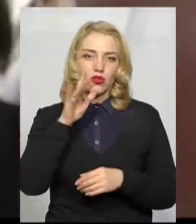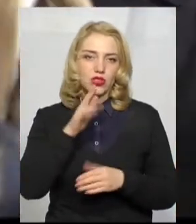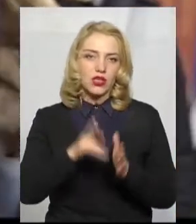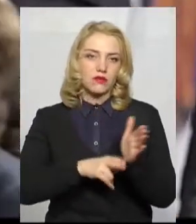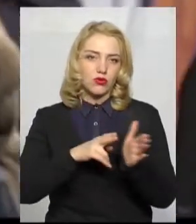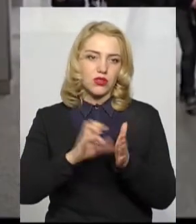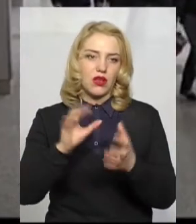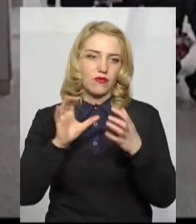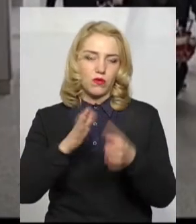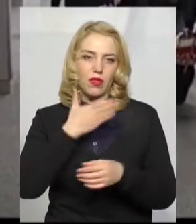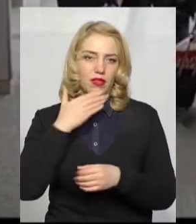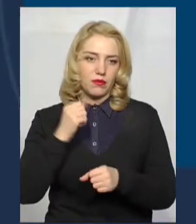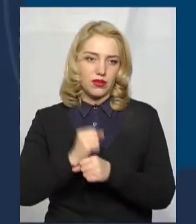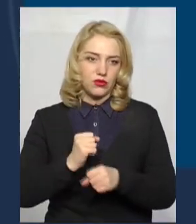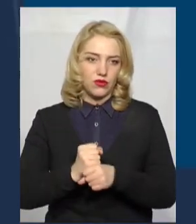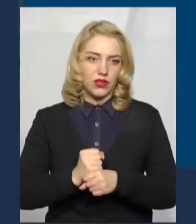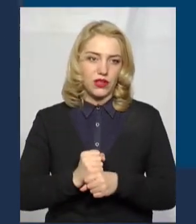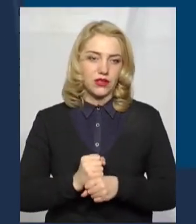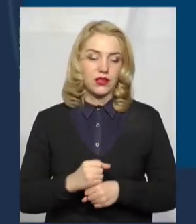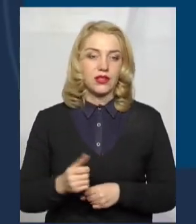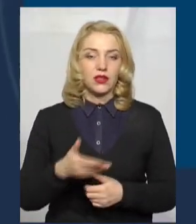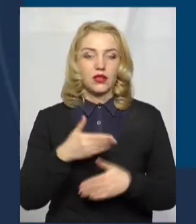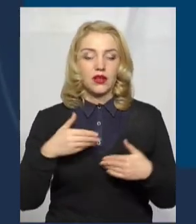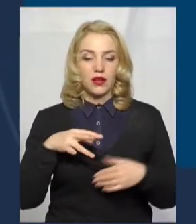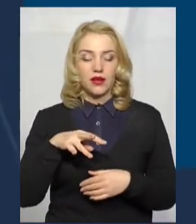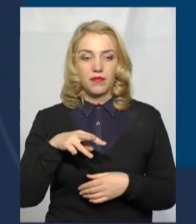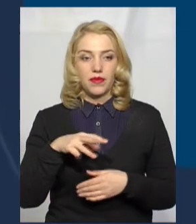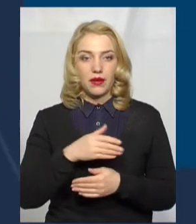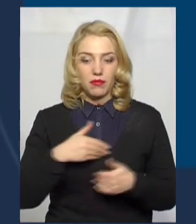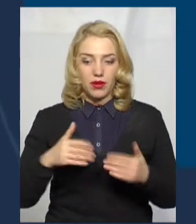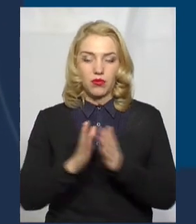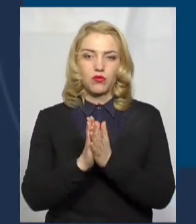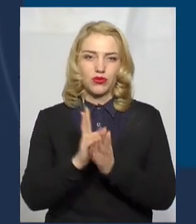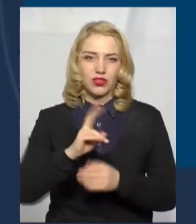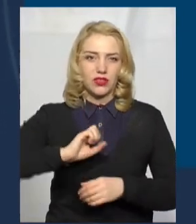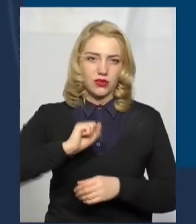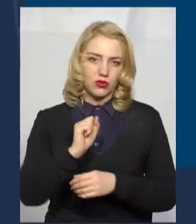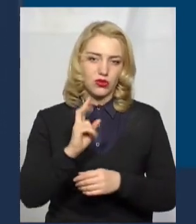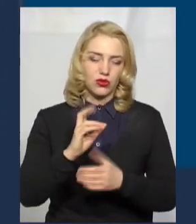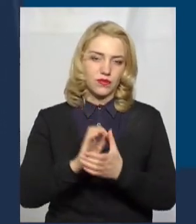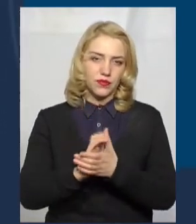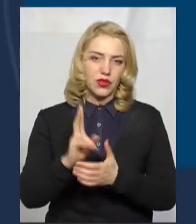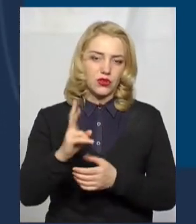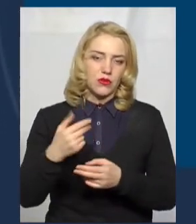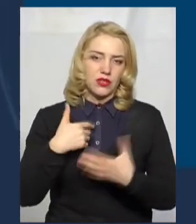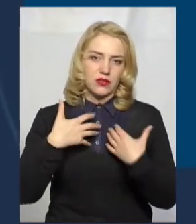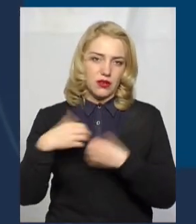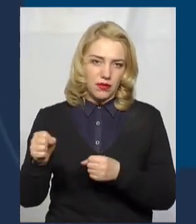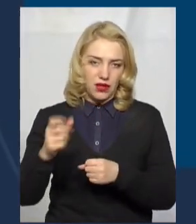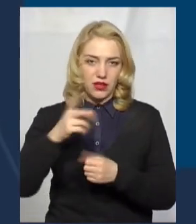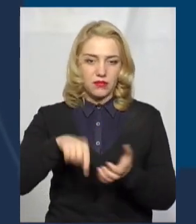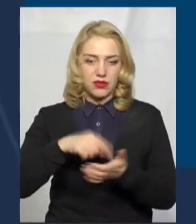було припинене. Продовжує Максим. Ми то попросили, щоб з нами приїхали з Хмельницького. Деякі люди бла-бла-кар